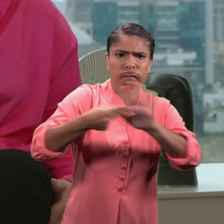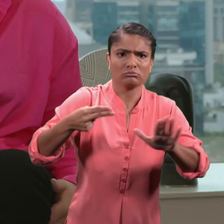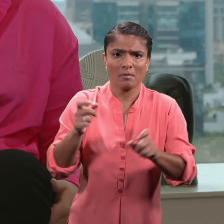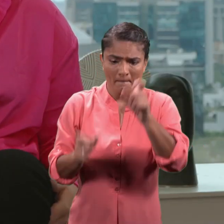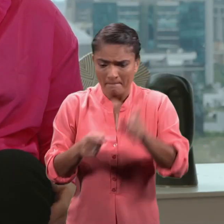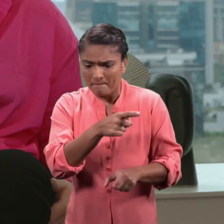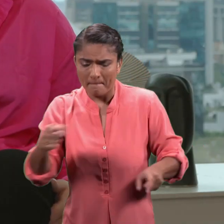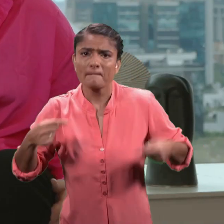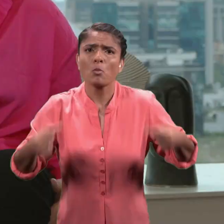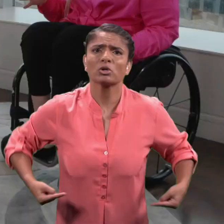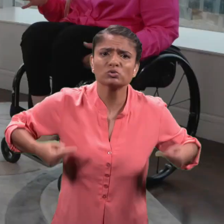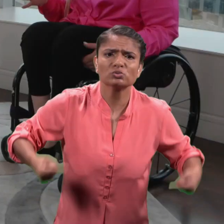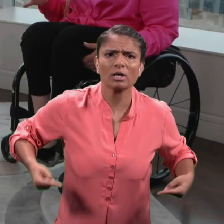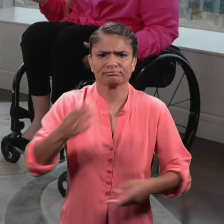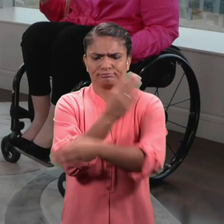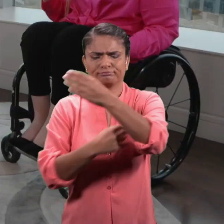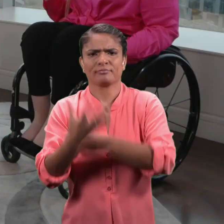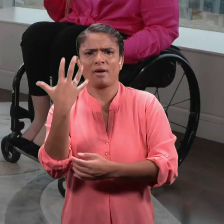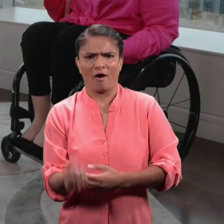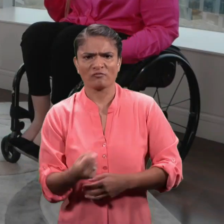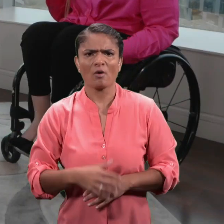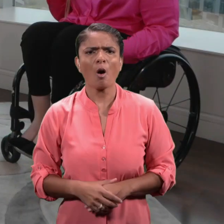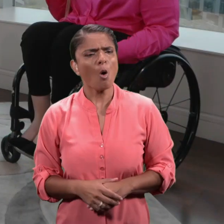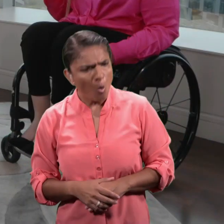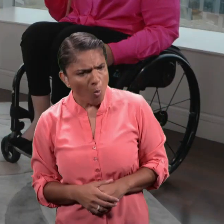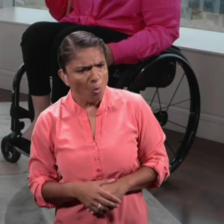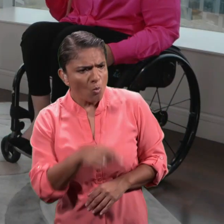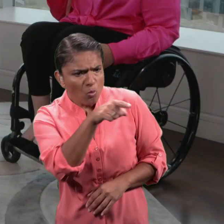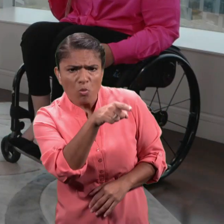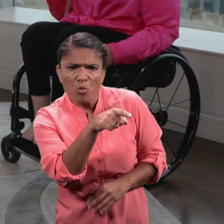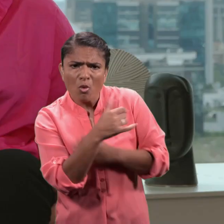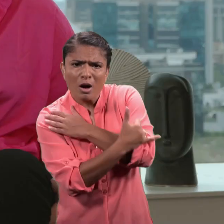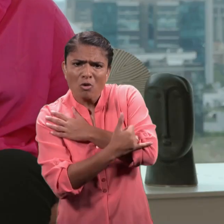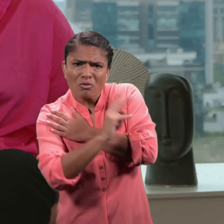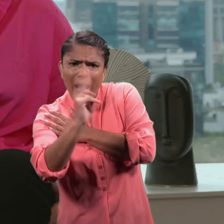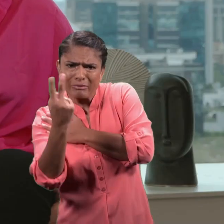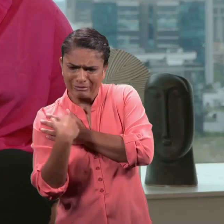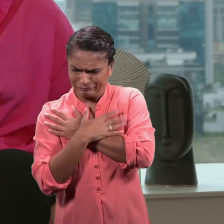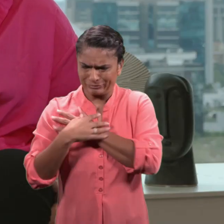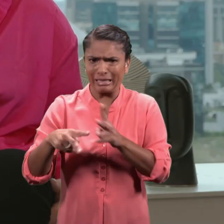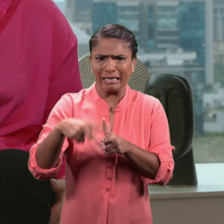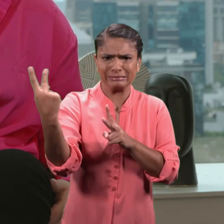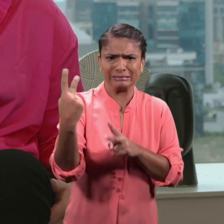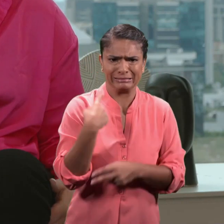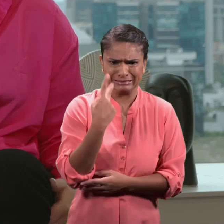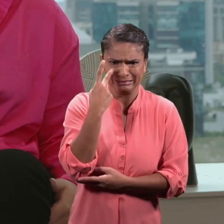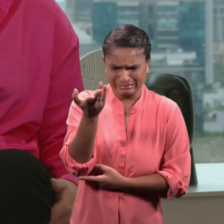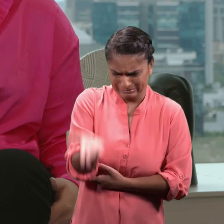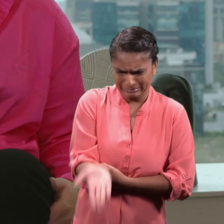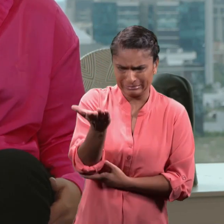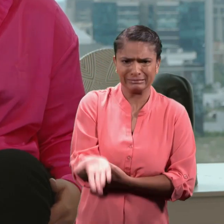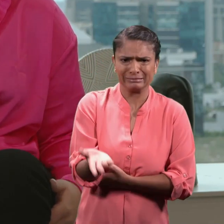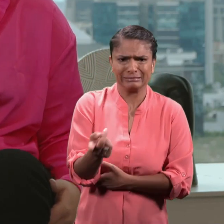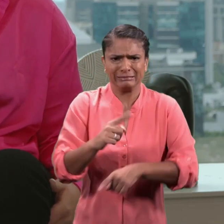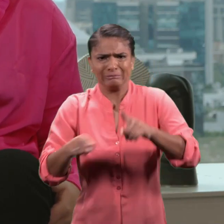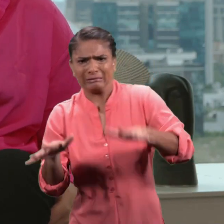in 'n rolstoel sien of iemand met 'n disability, is dit al van is jy van 'n ander planeet? Ons is nie gewoond daaraan nie. Ons wil jou nie sien